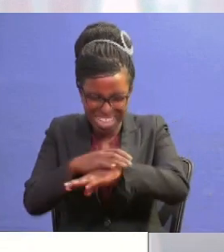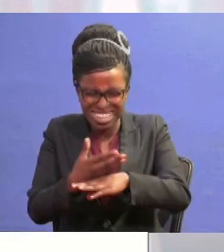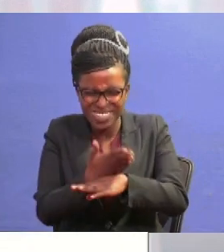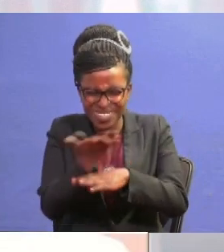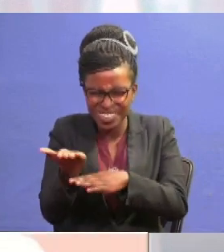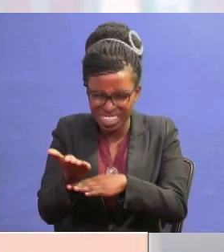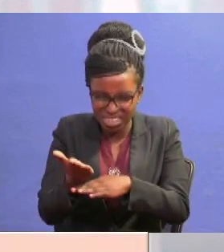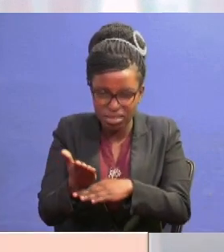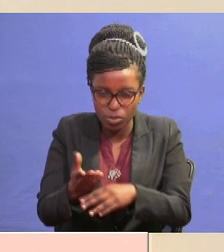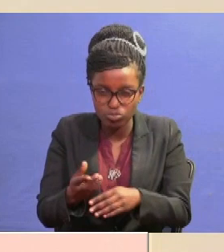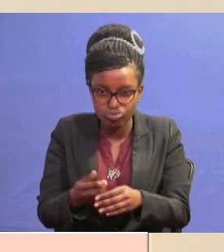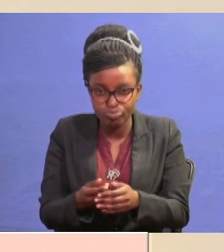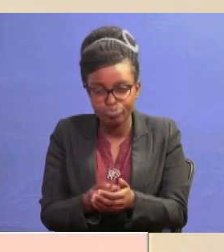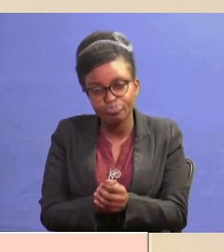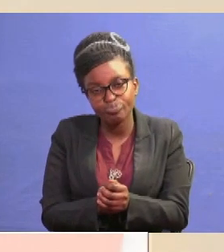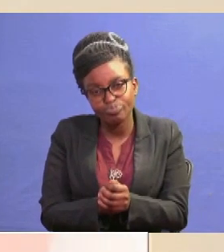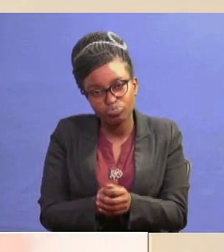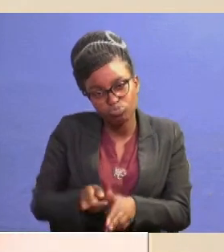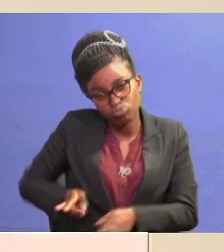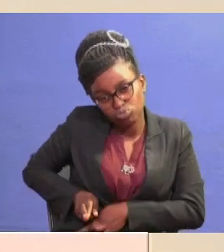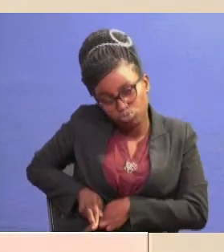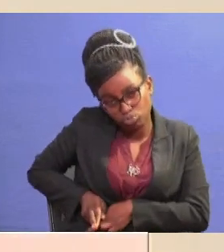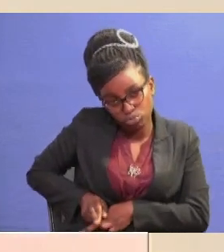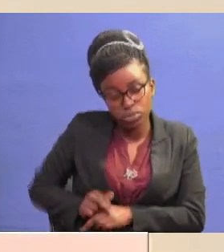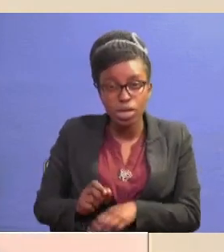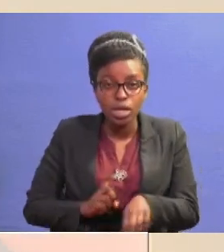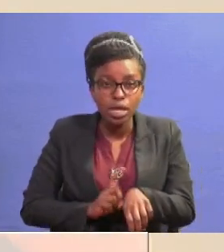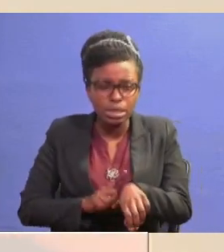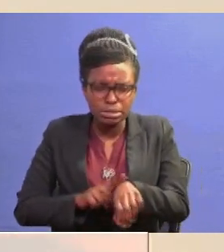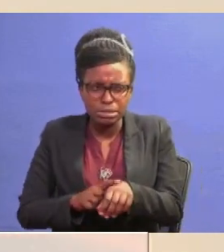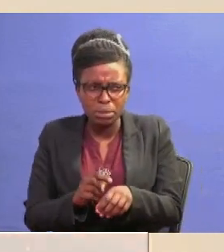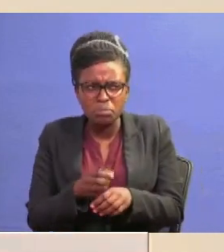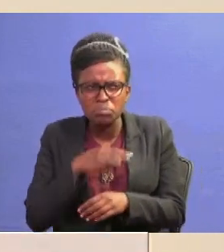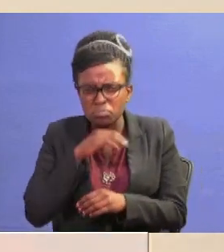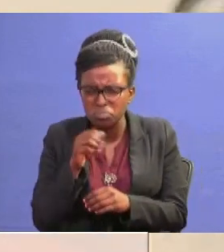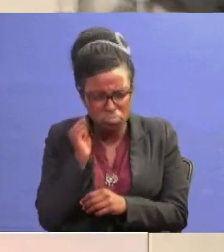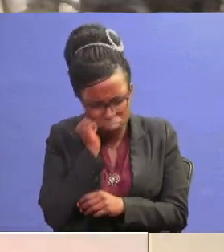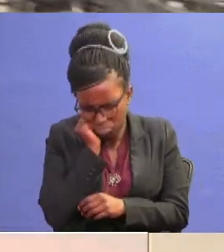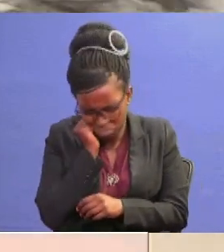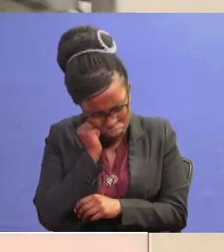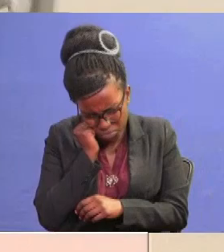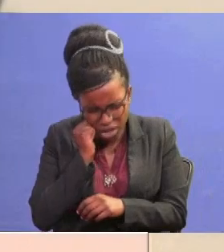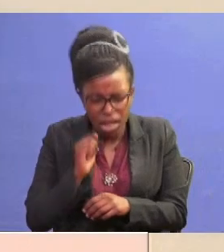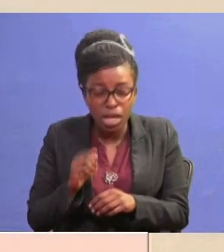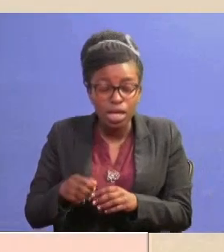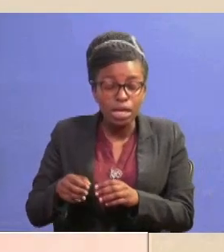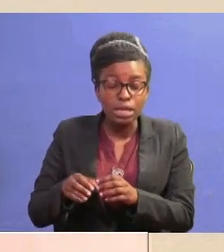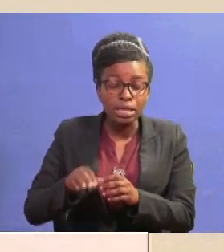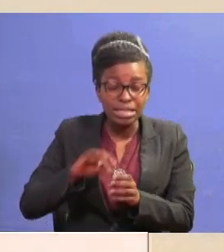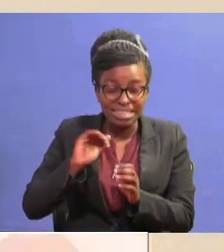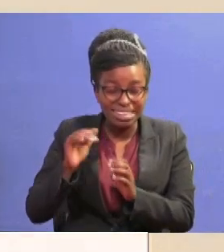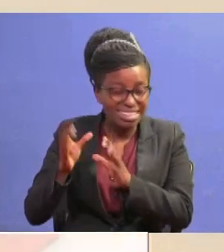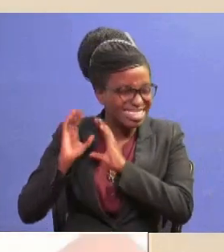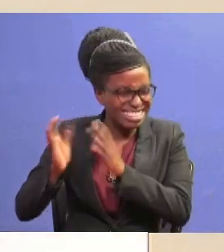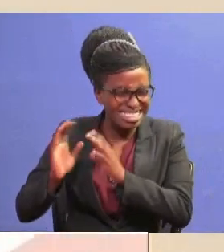madai ya ubakaji. Hofu na huzuni imeikumba familia moja katika kaunti ya Kilifi kufuatia kifo cha jamaa wao